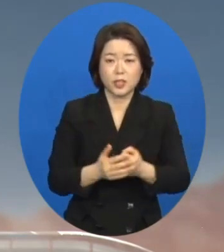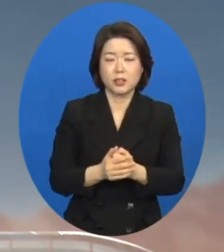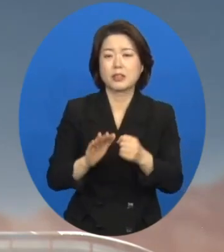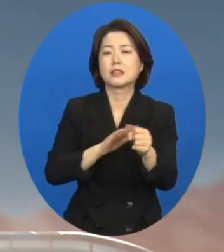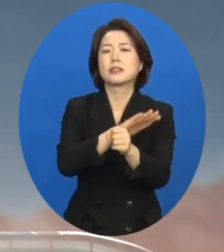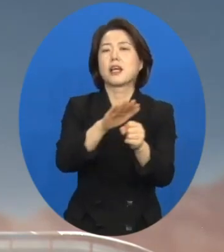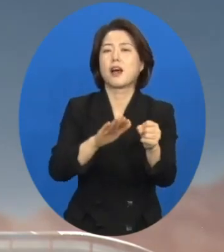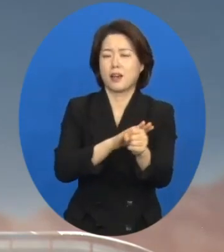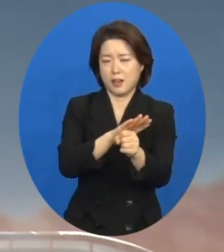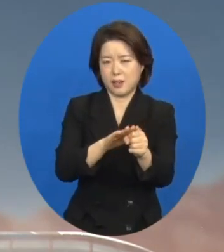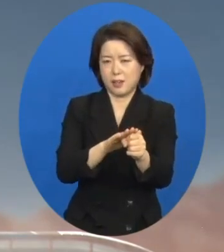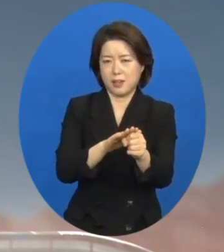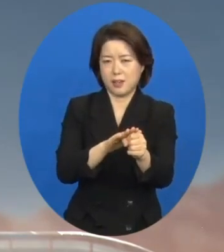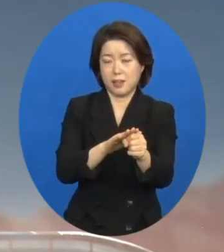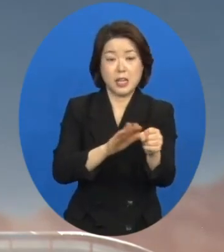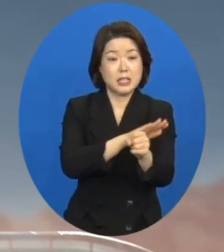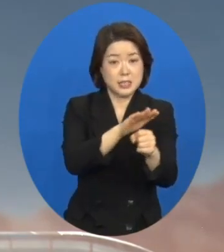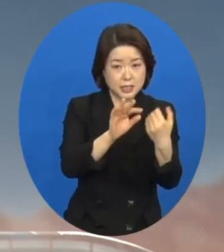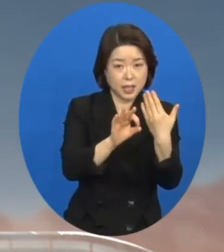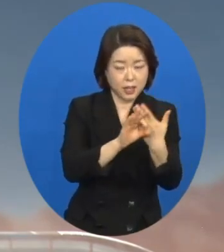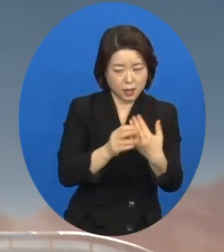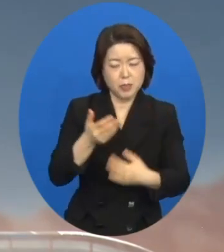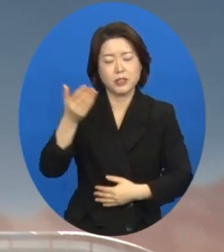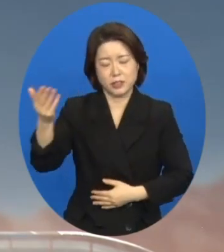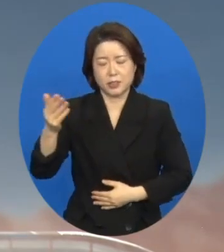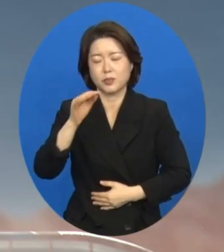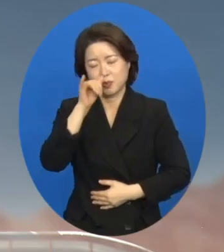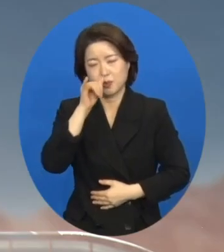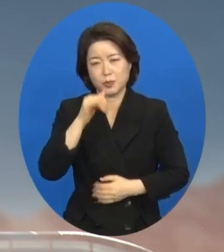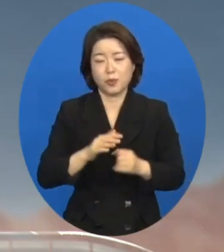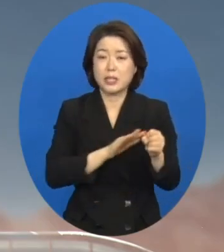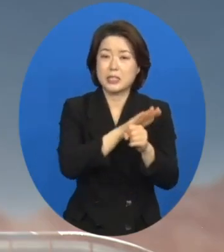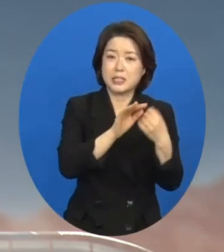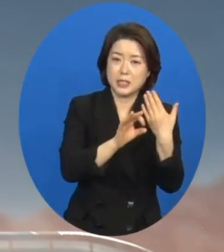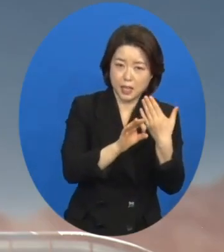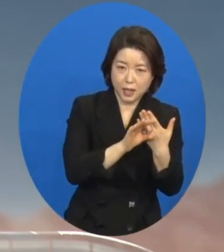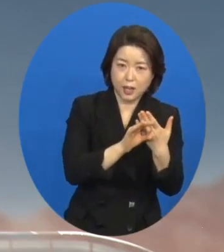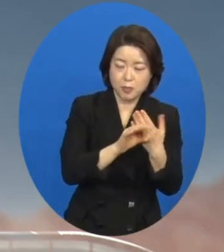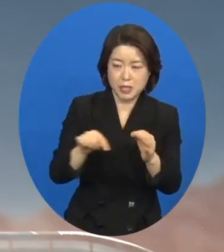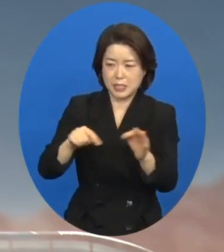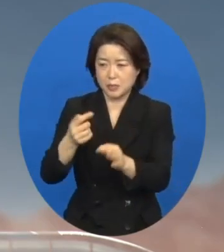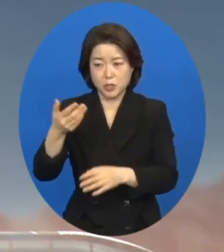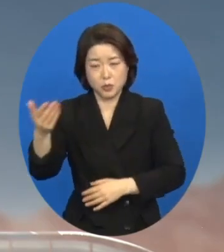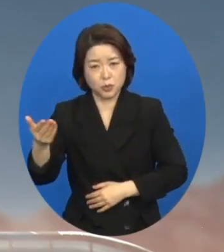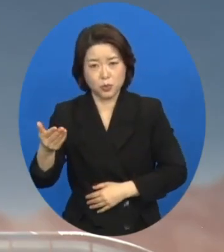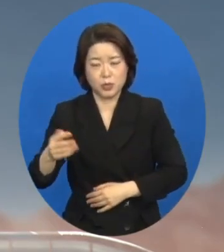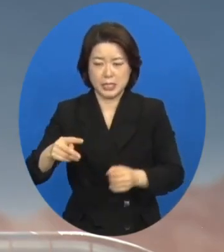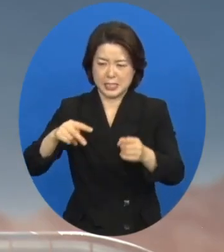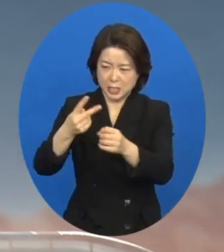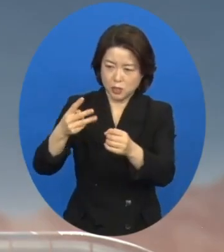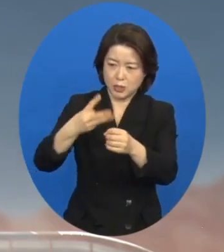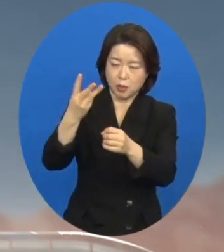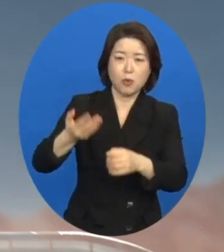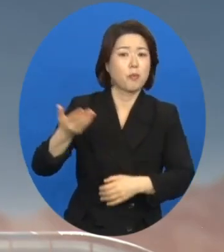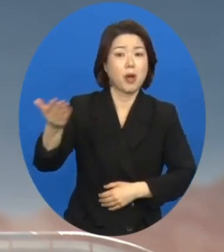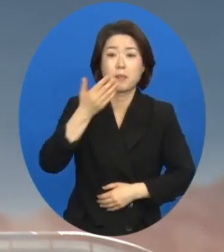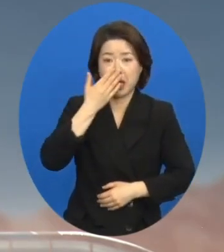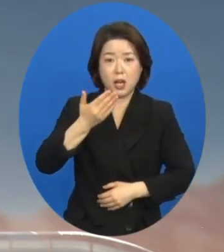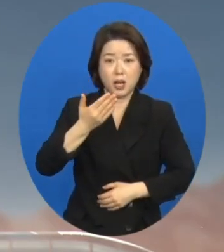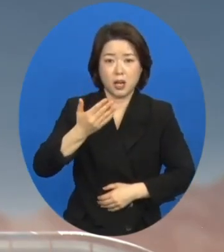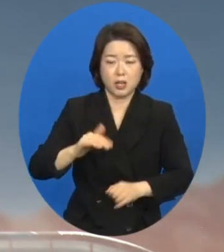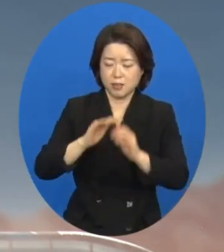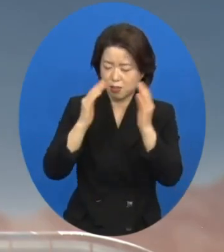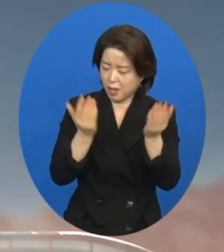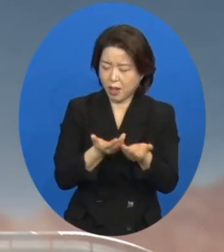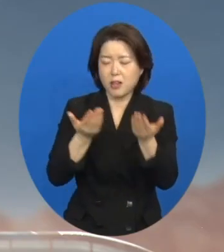사랑입니다. 사랑하면 드리는 거예요. 사랑하면 11조가 뭐예요? 2조도 내고 3조도 내고